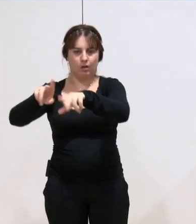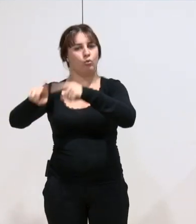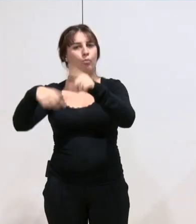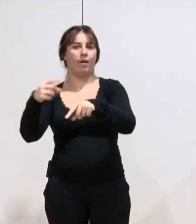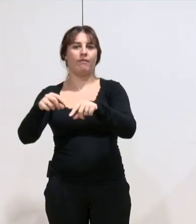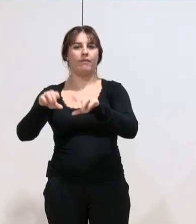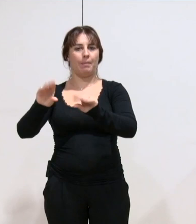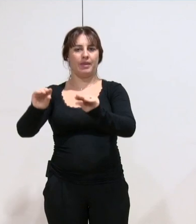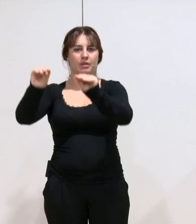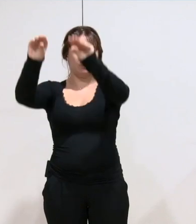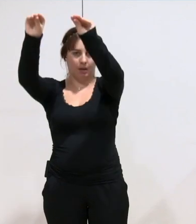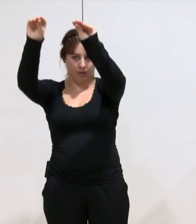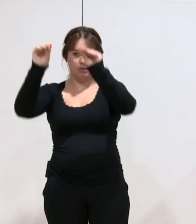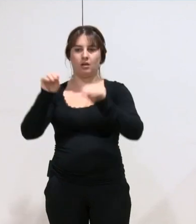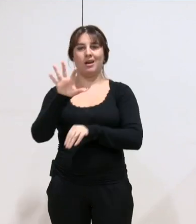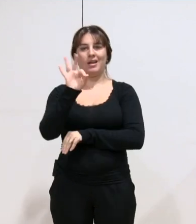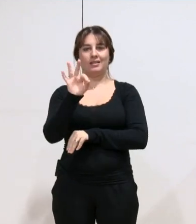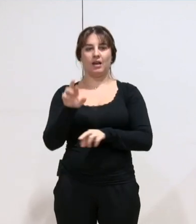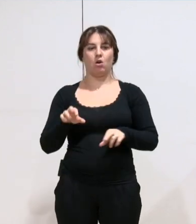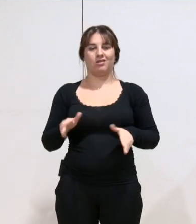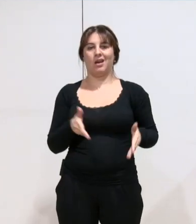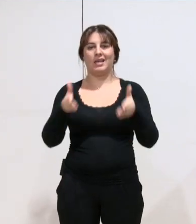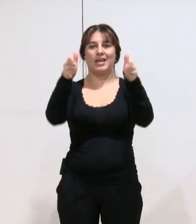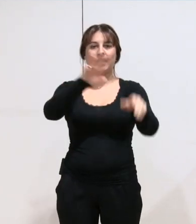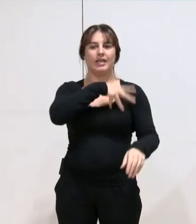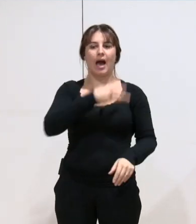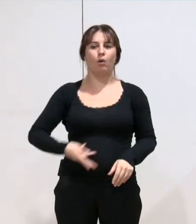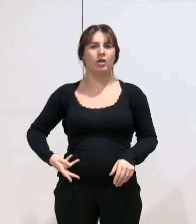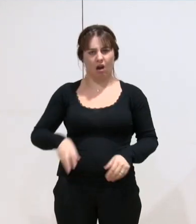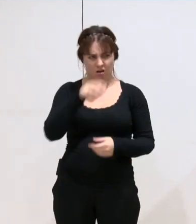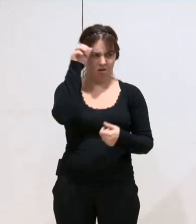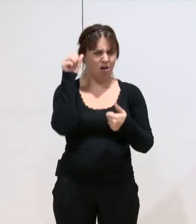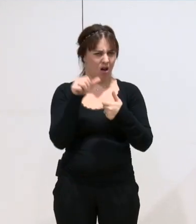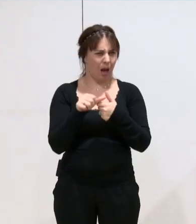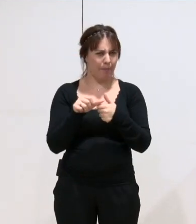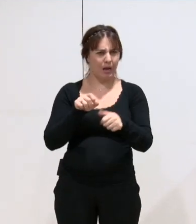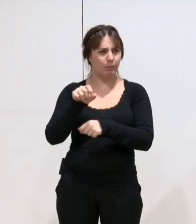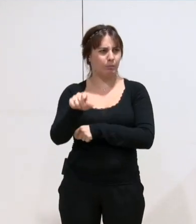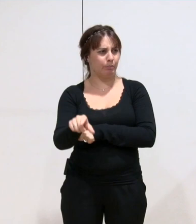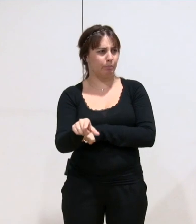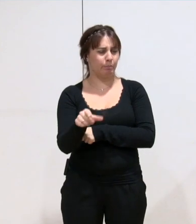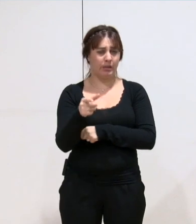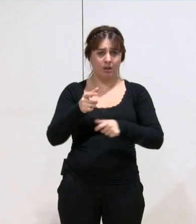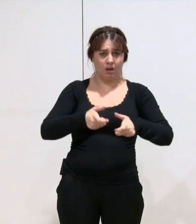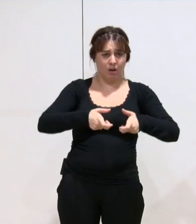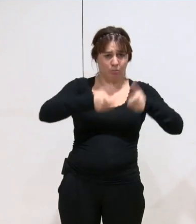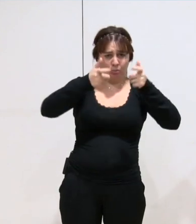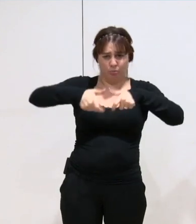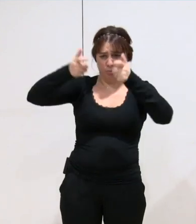résidentialisation au niveau du 50 Galerie de l'Arlequin. Je vous rappelle la situation où il y a extrêmement peu de cages d'ascenseur